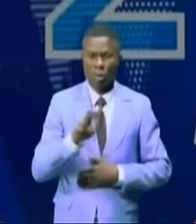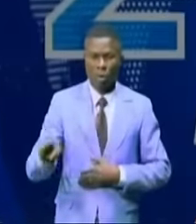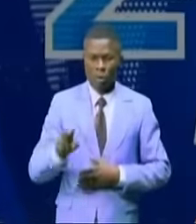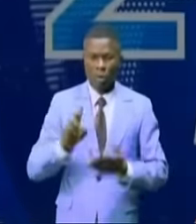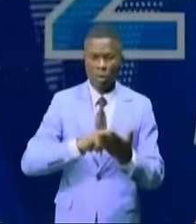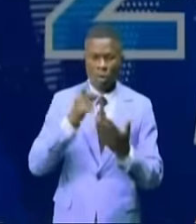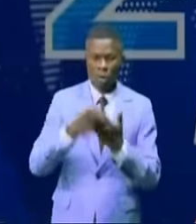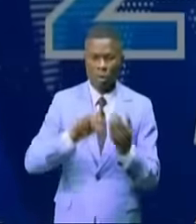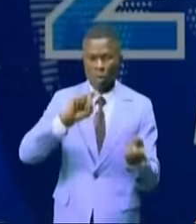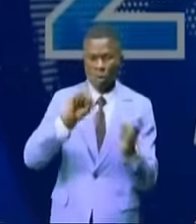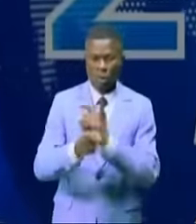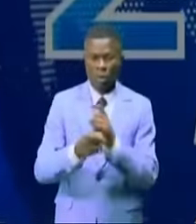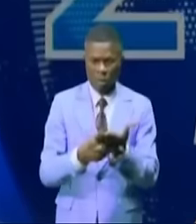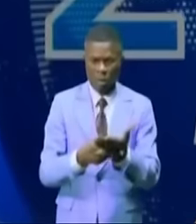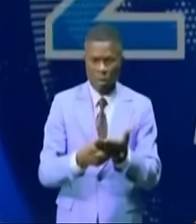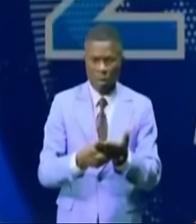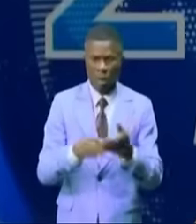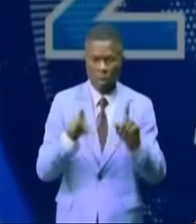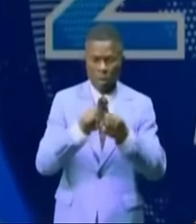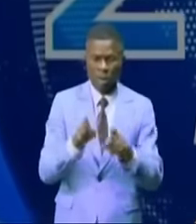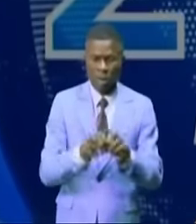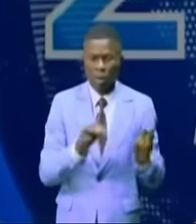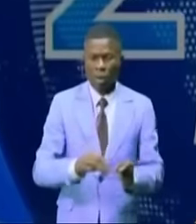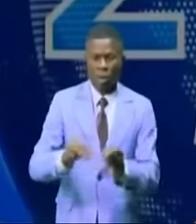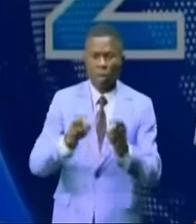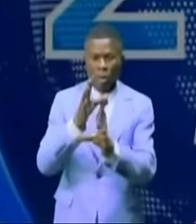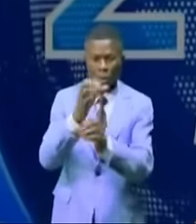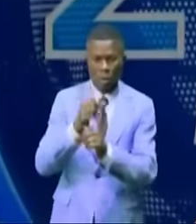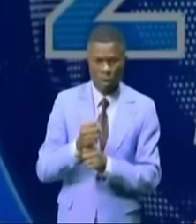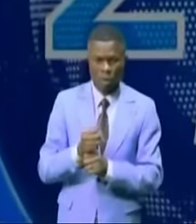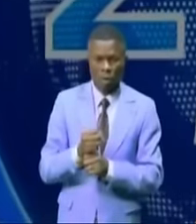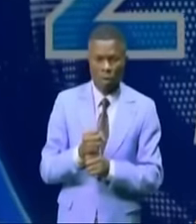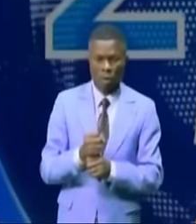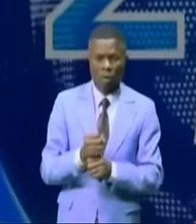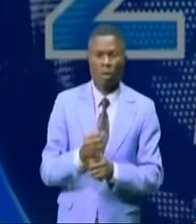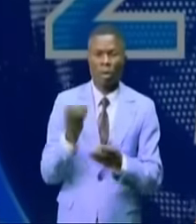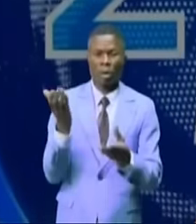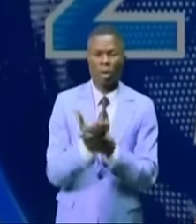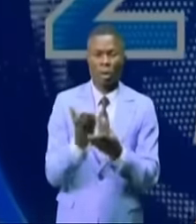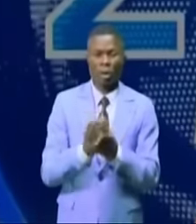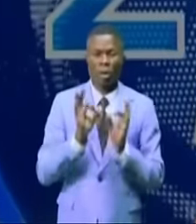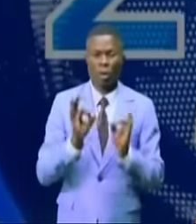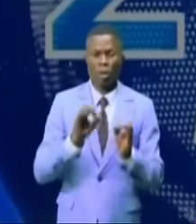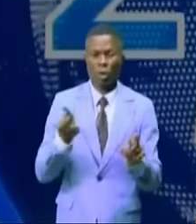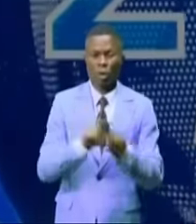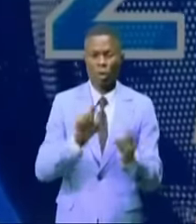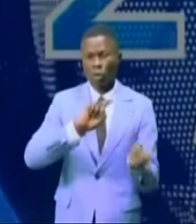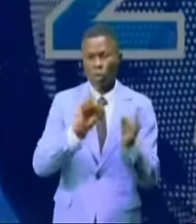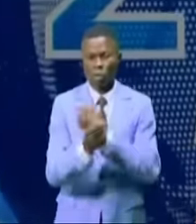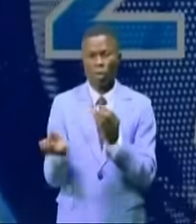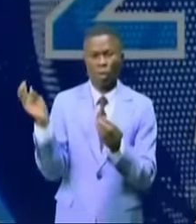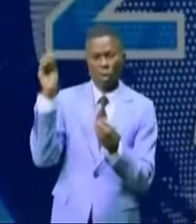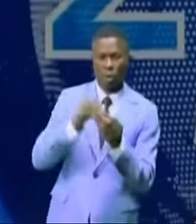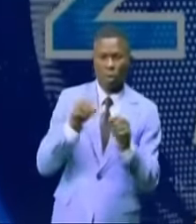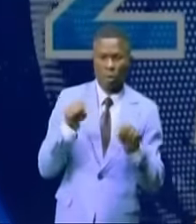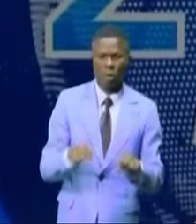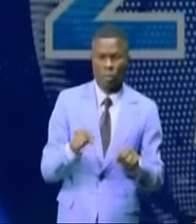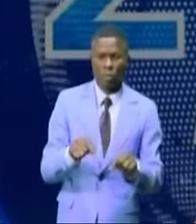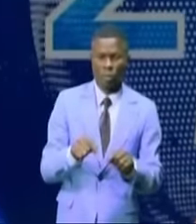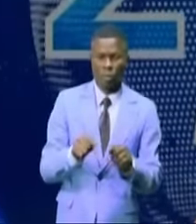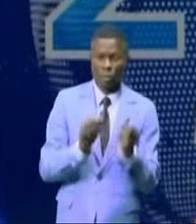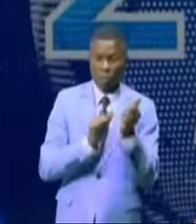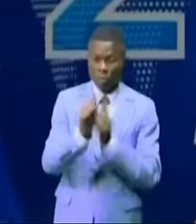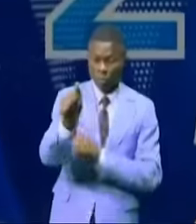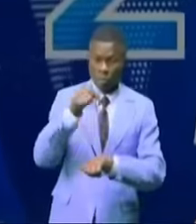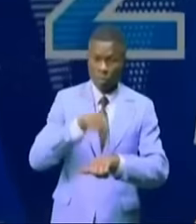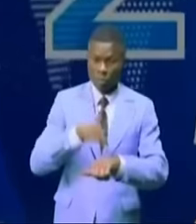de conversion des tickets et les modalités d'acquisition des nouveaux titres tels que modifiés et complétés à ce jour, dépassaient le